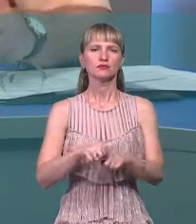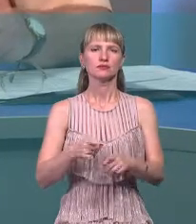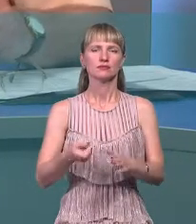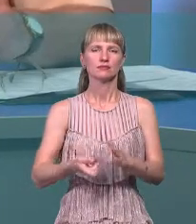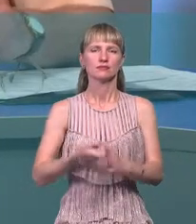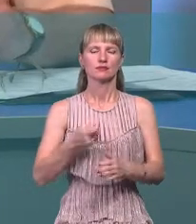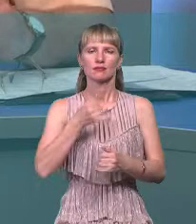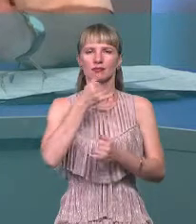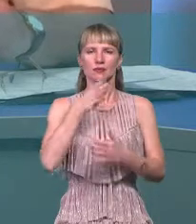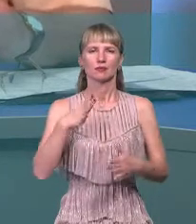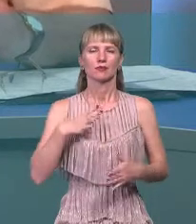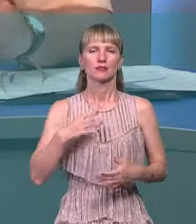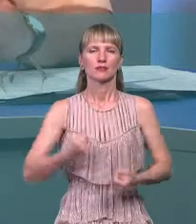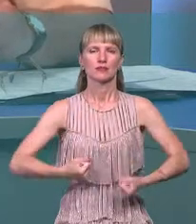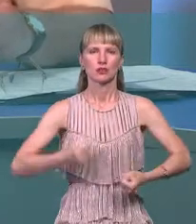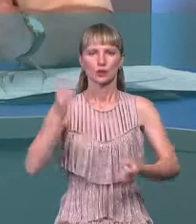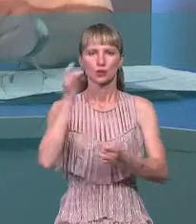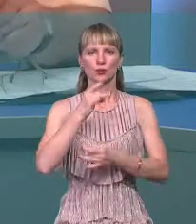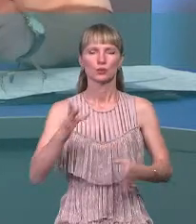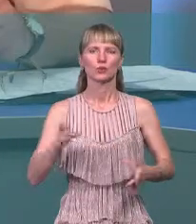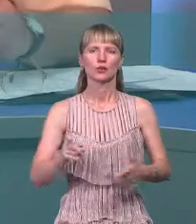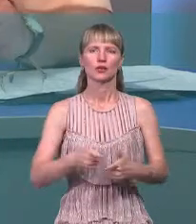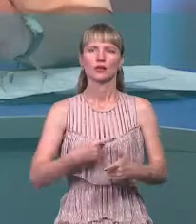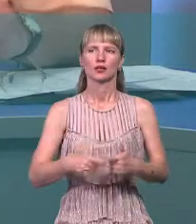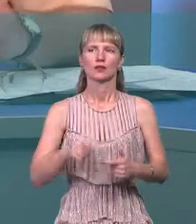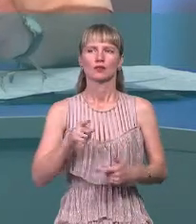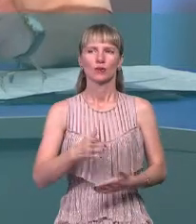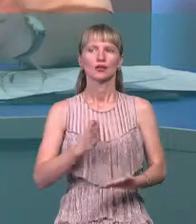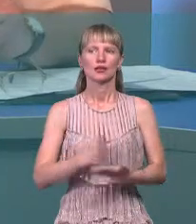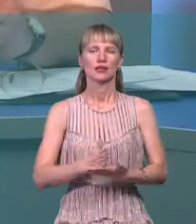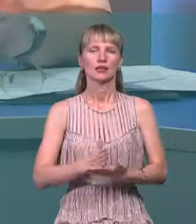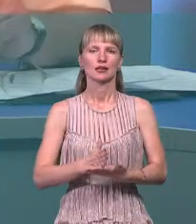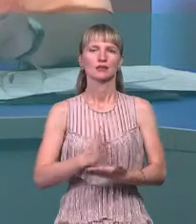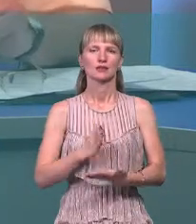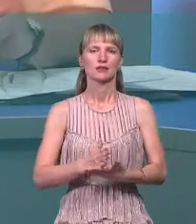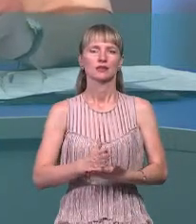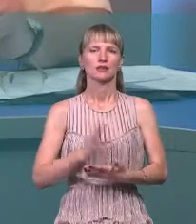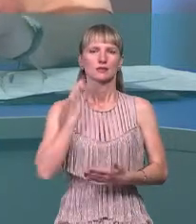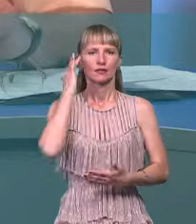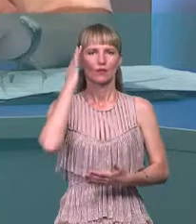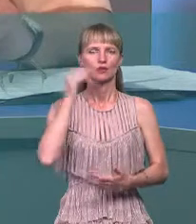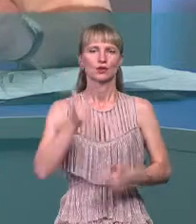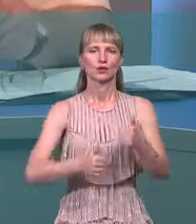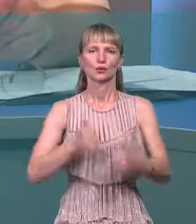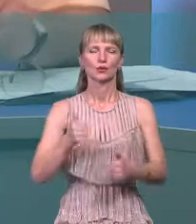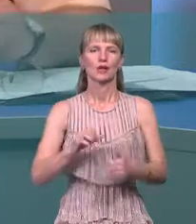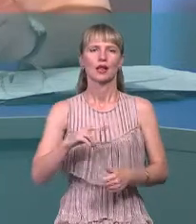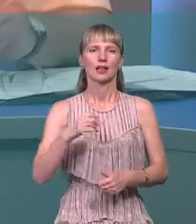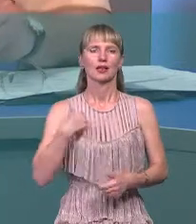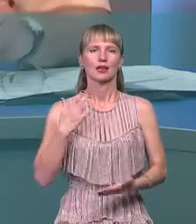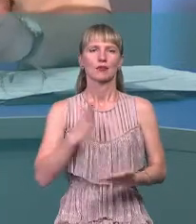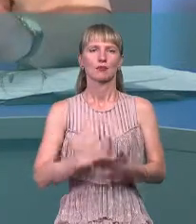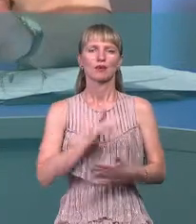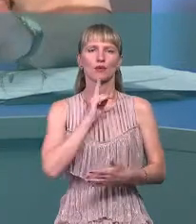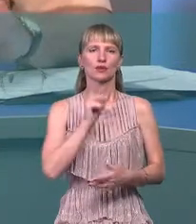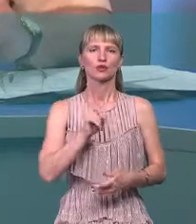мабуть, ніколи не буде там з фізичної культури чи... Так вони є. З фізичної культури є. Так. Але я маю на увазі,